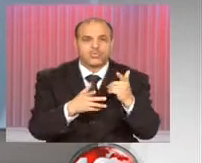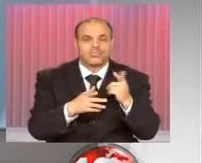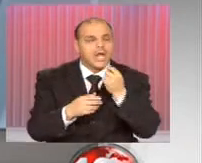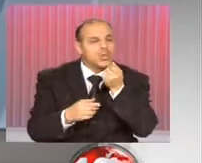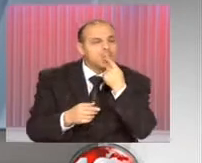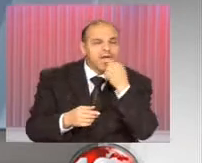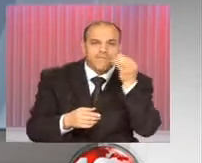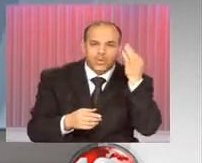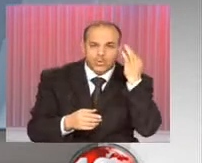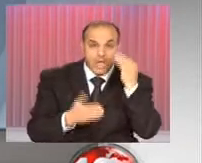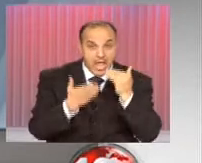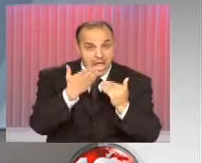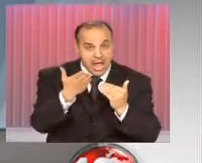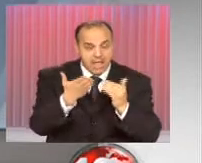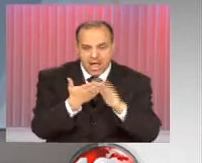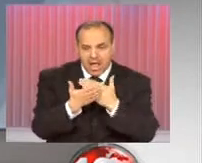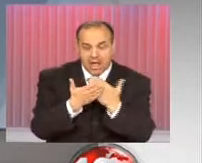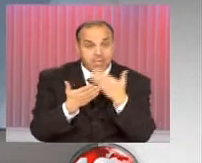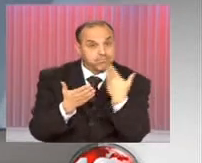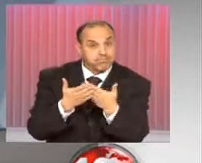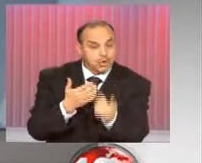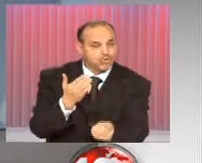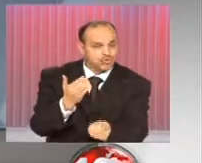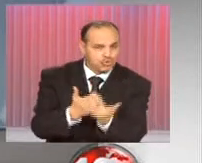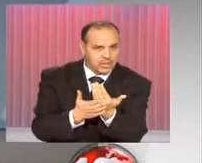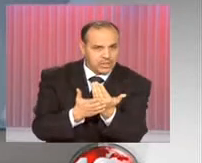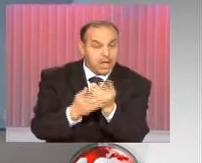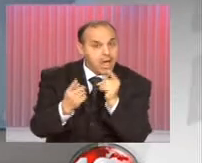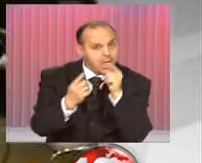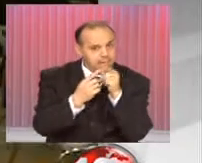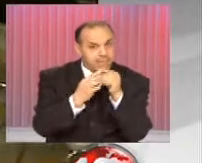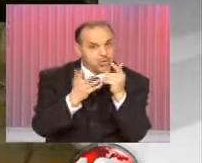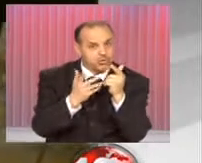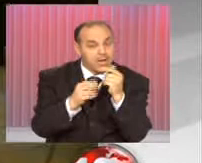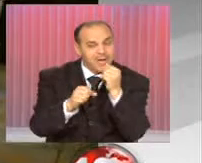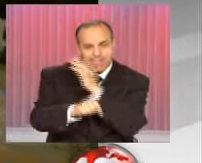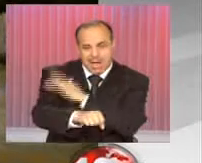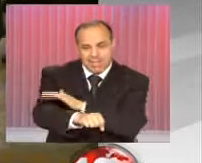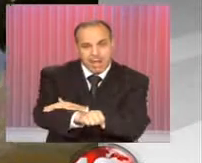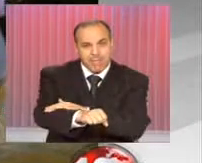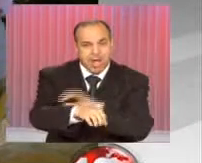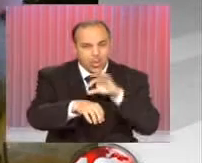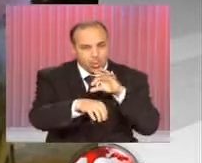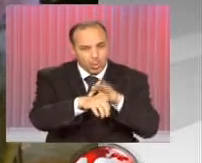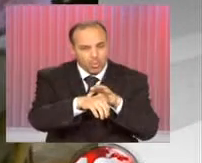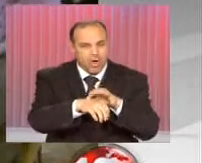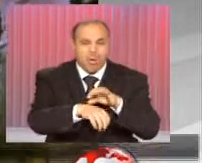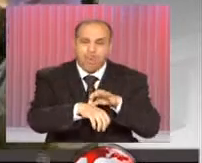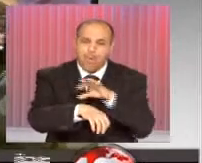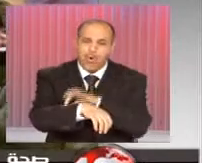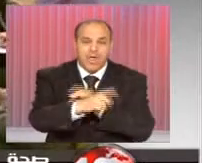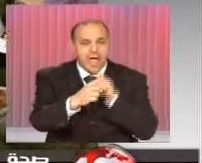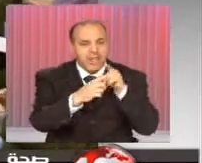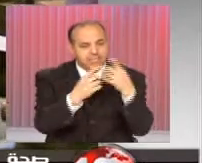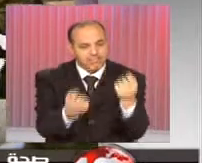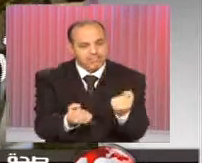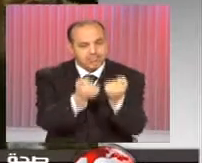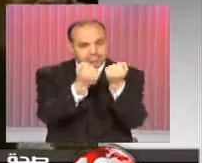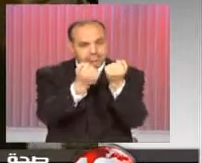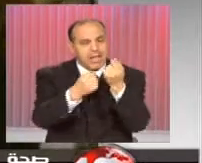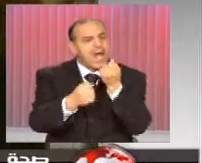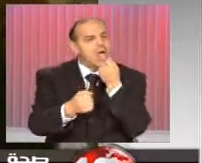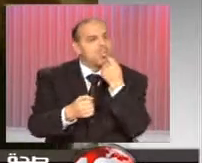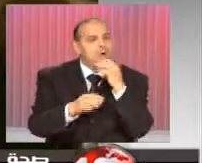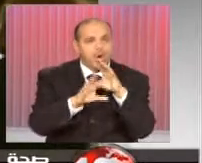في تونس سيتم إعداد دليل جديد للغرض للمهنيين من أطباء وممرضين بهدف النهوض بالمسارات